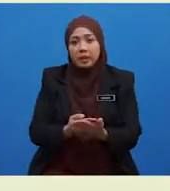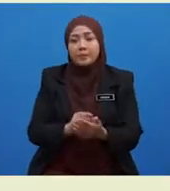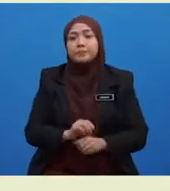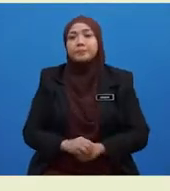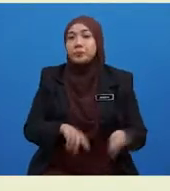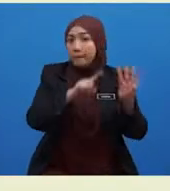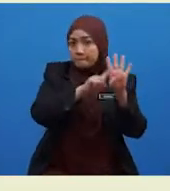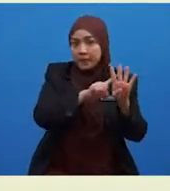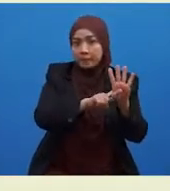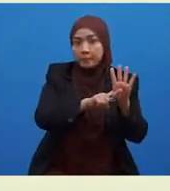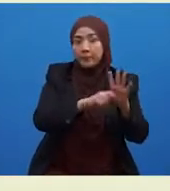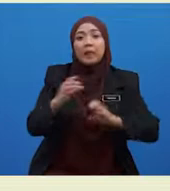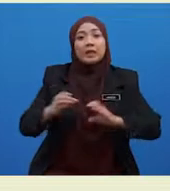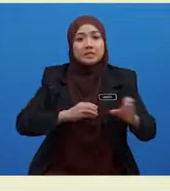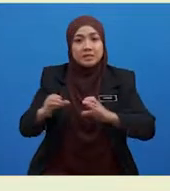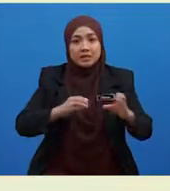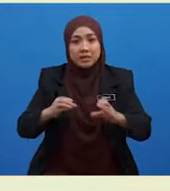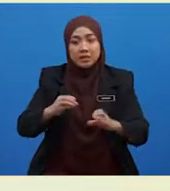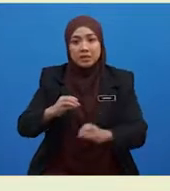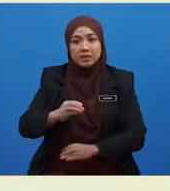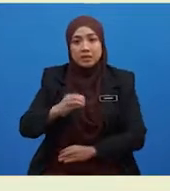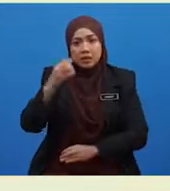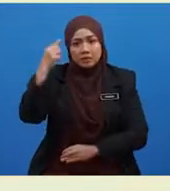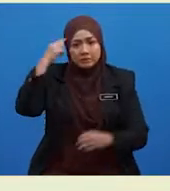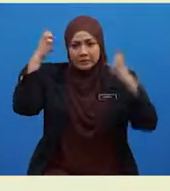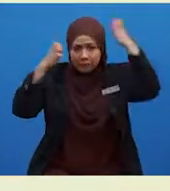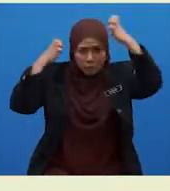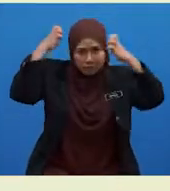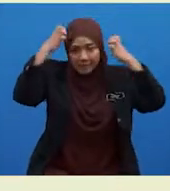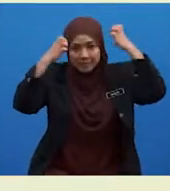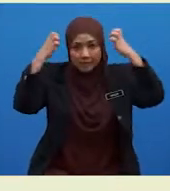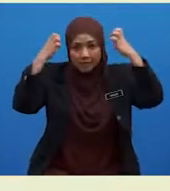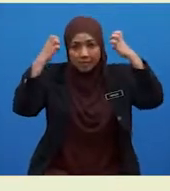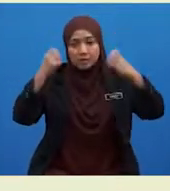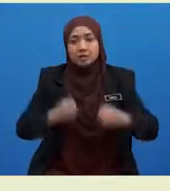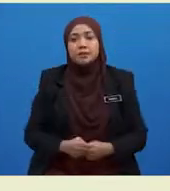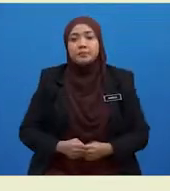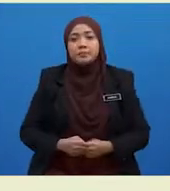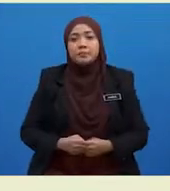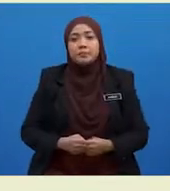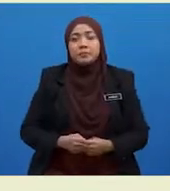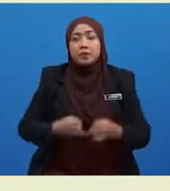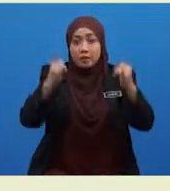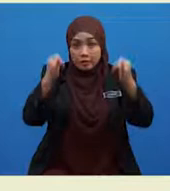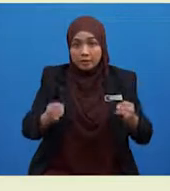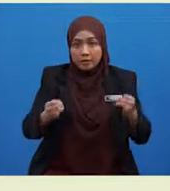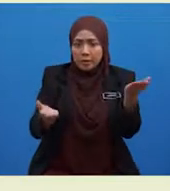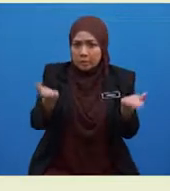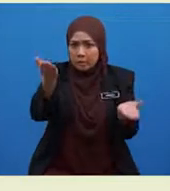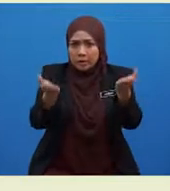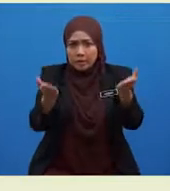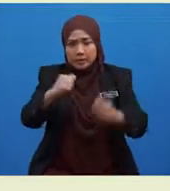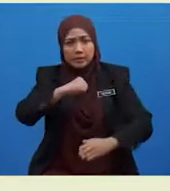Yang keempat adalah kecergasan emosi, iaitu keupayaan individu mengimbangi perasaan kediri